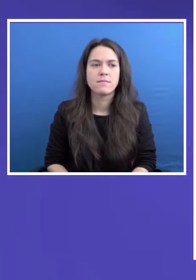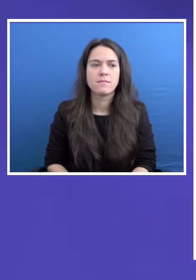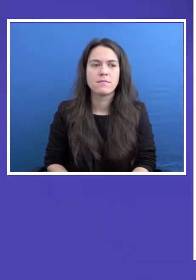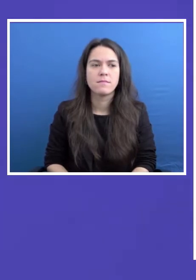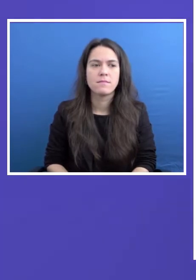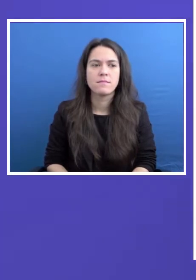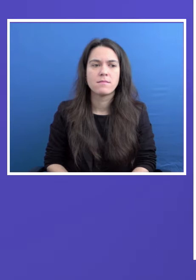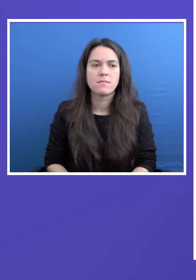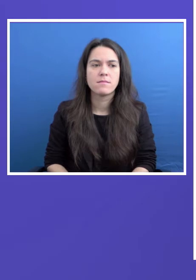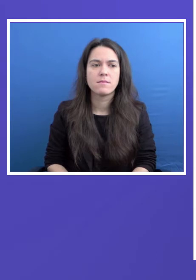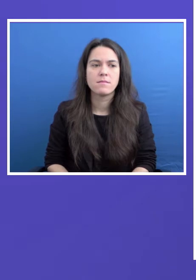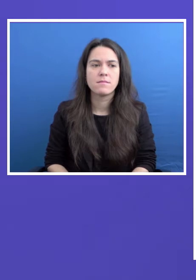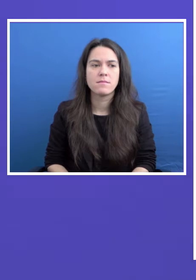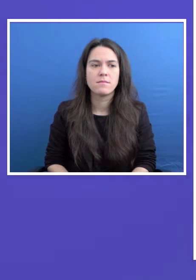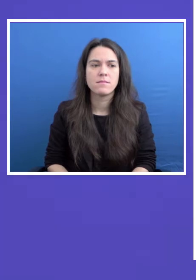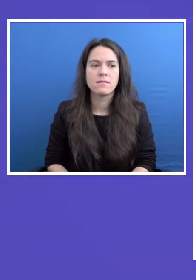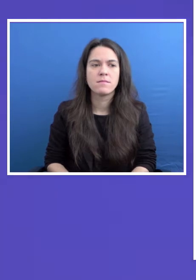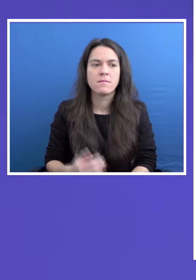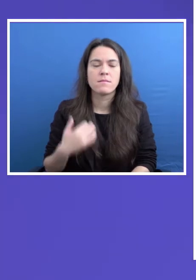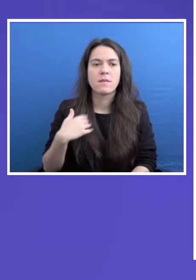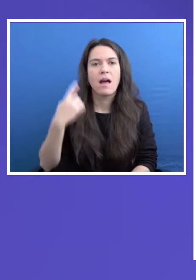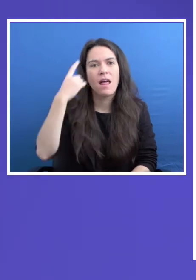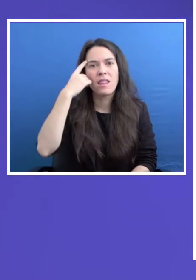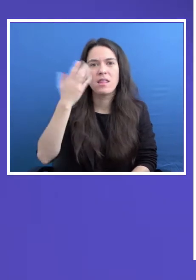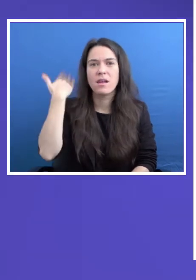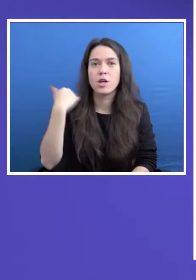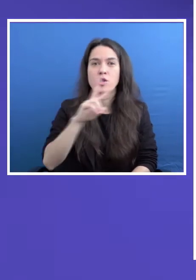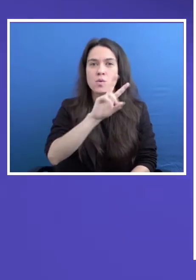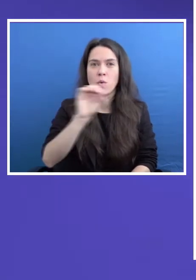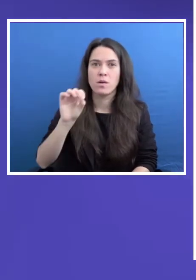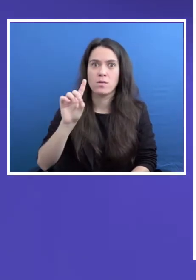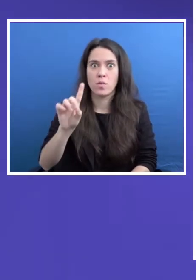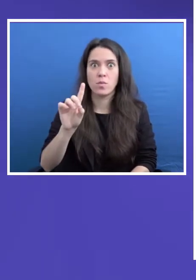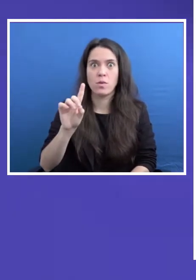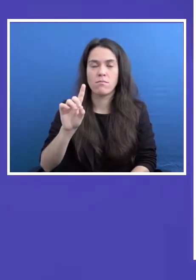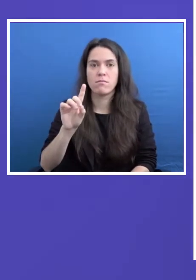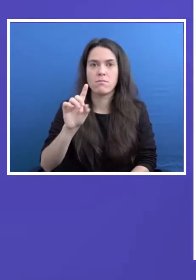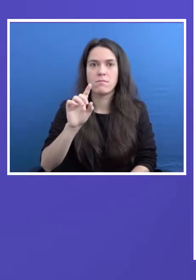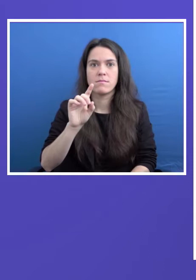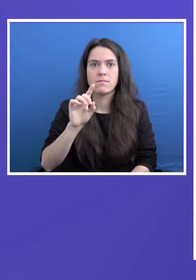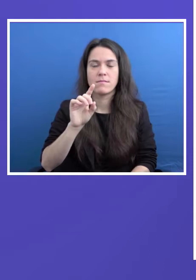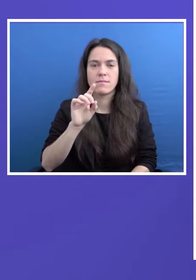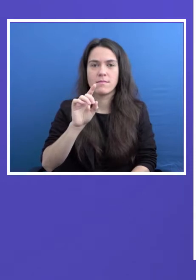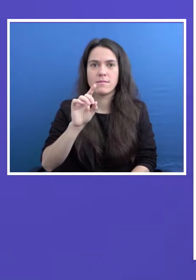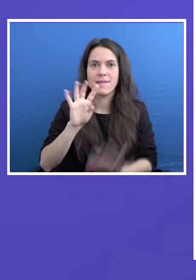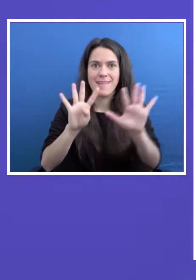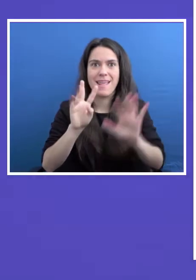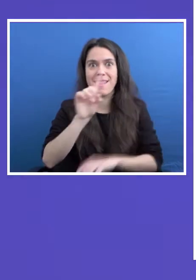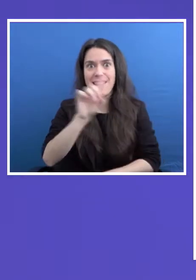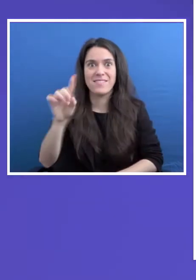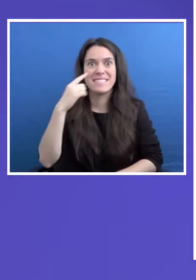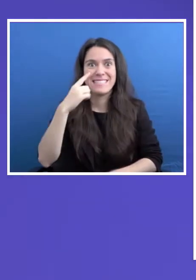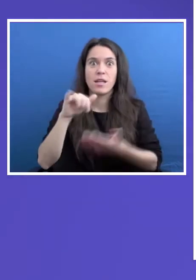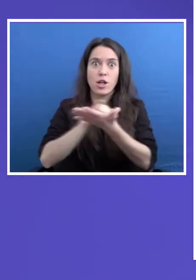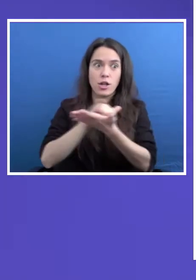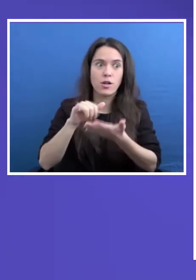تايمز، وهنجد حتى في لندن، وعدد كبير جدا من وسائل الإعلام بدأت تاخد صورة المرأة وتحطها على أغلفة الصحف والمجلات على أنها